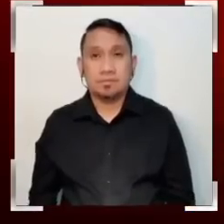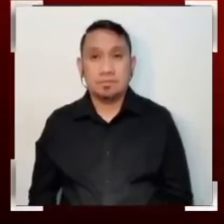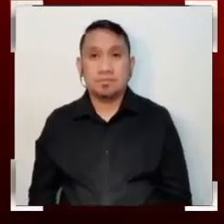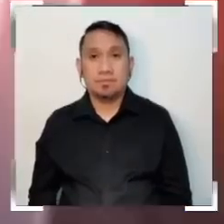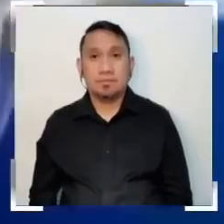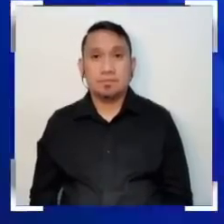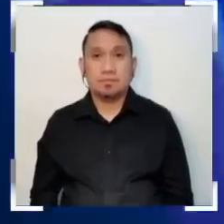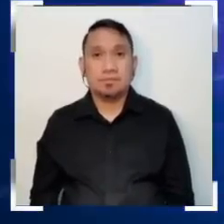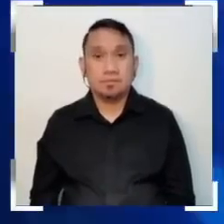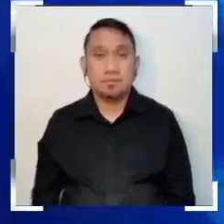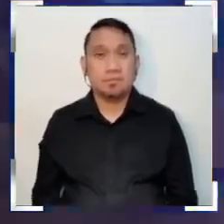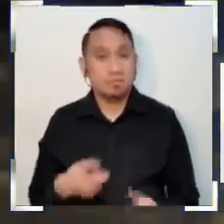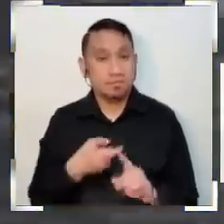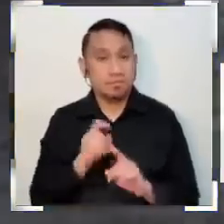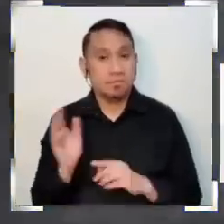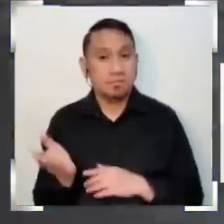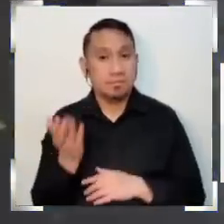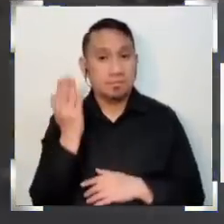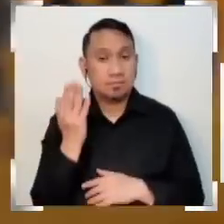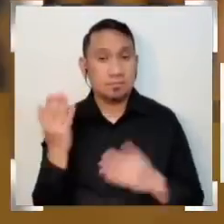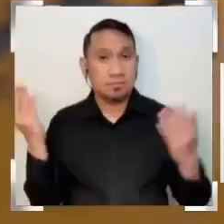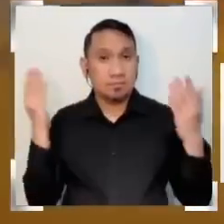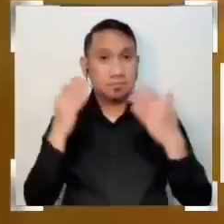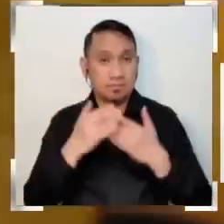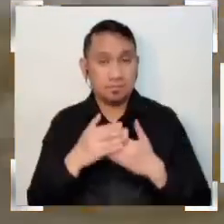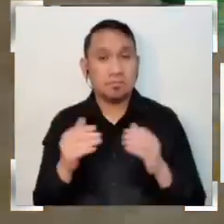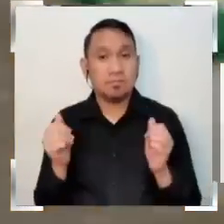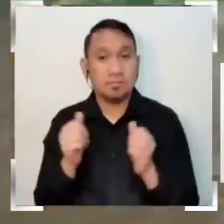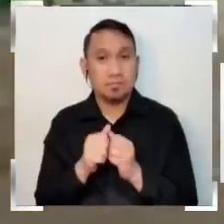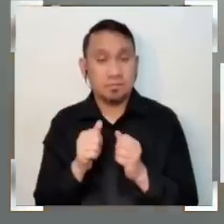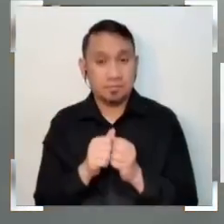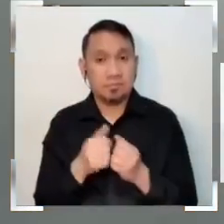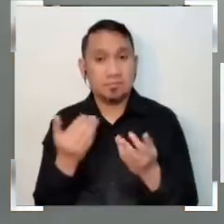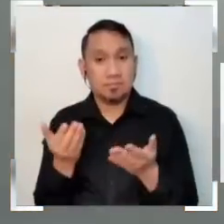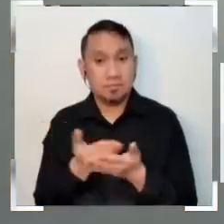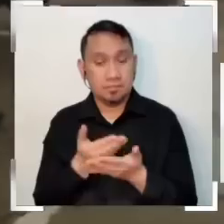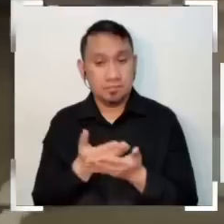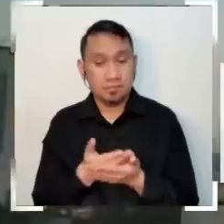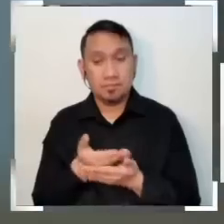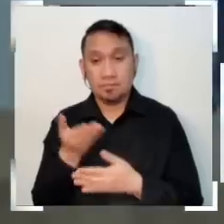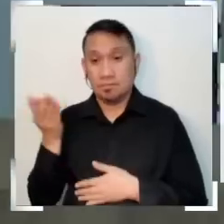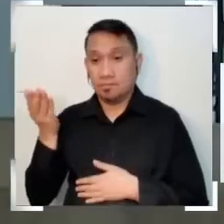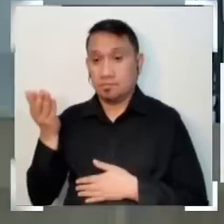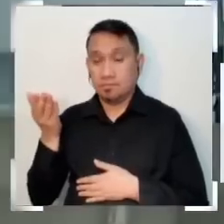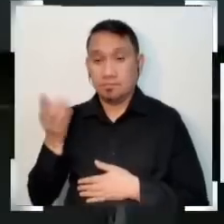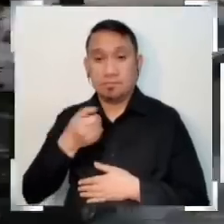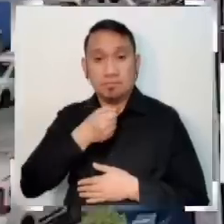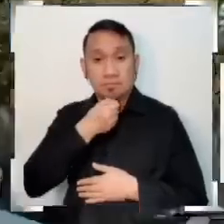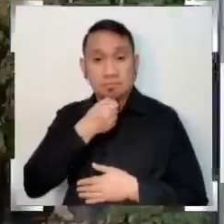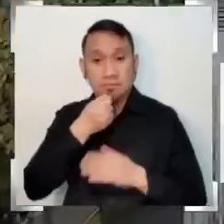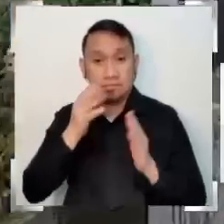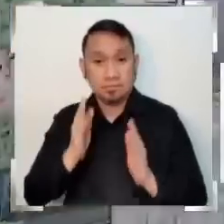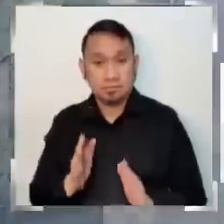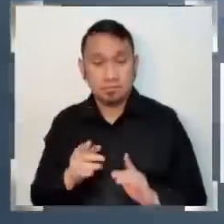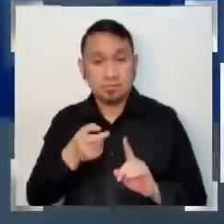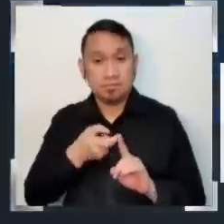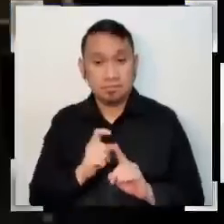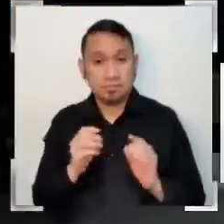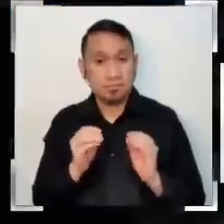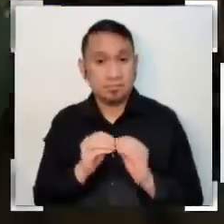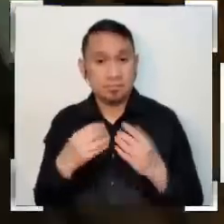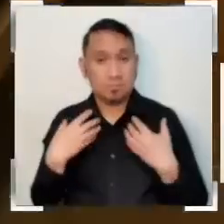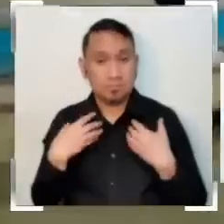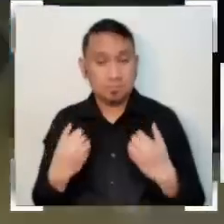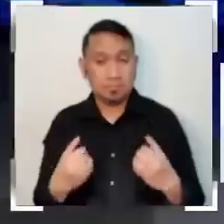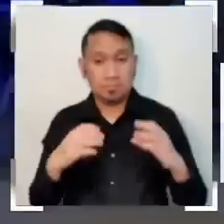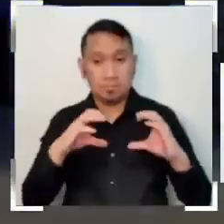Mula umaga hanggang gabi, makakasama na ang mga bagong tagapaghatid ng balitang panahon mula sa mas pinalakas na GMA Integrated